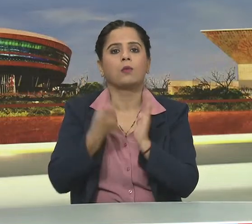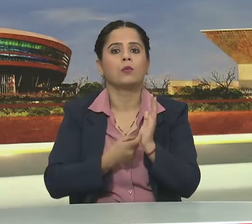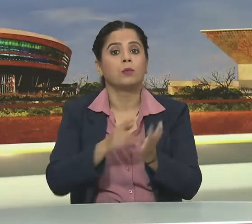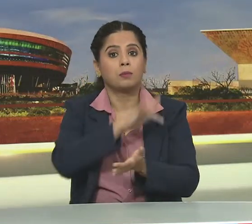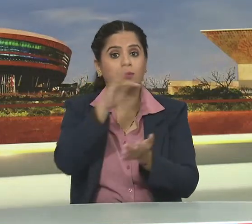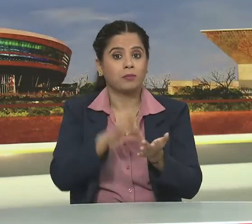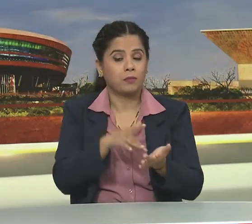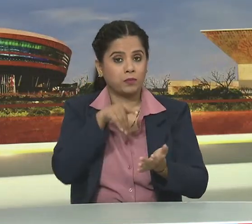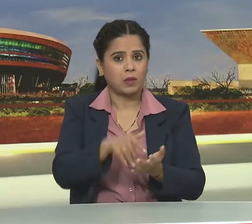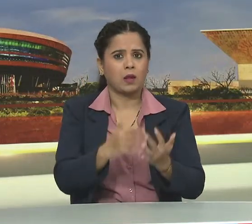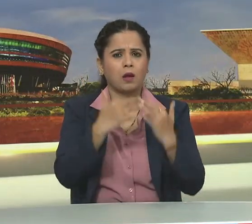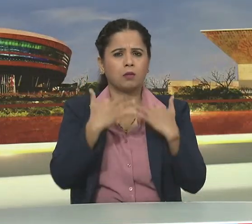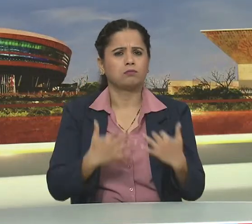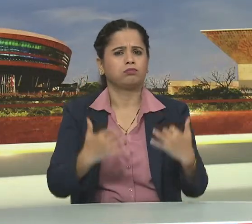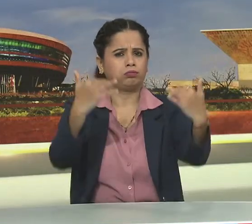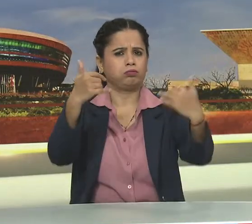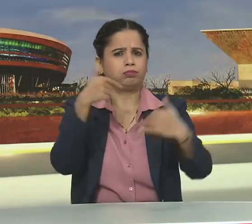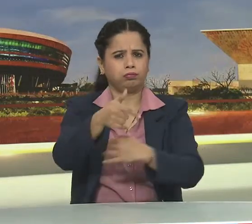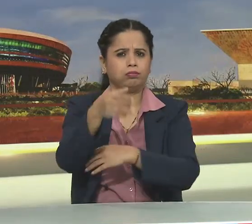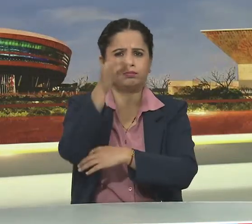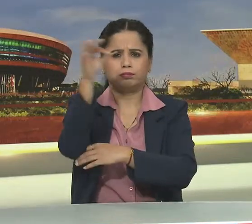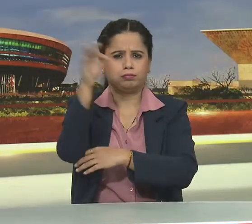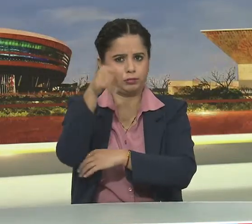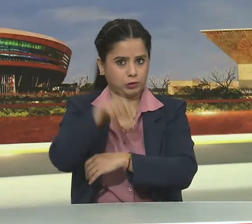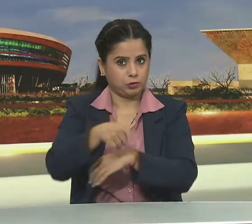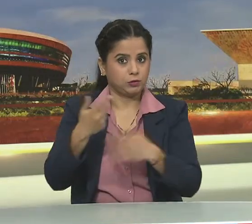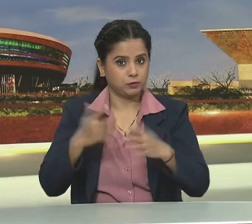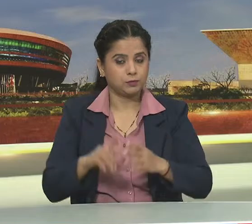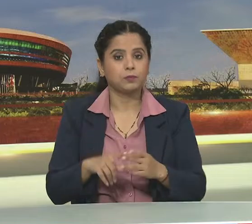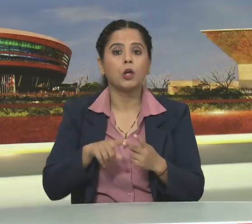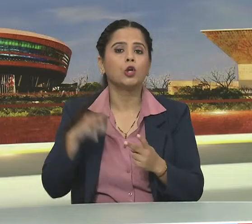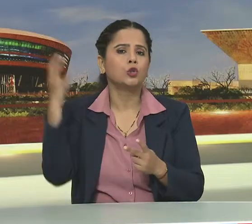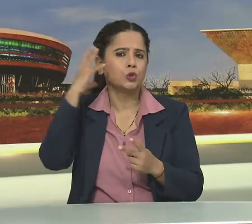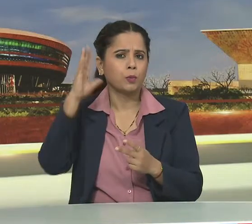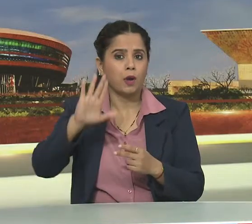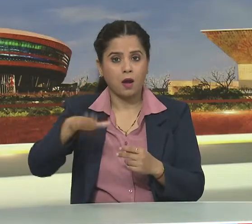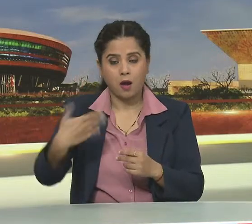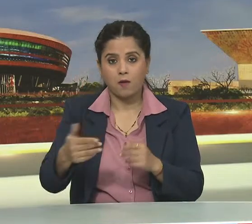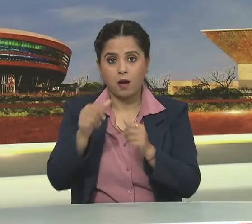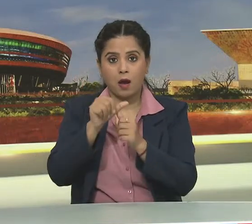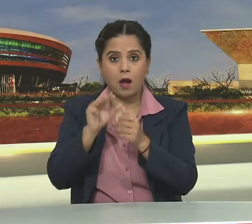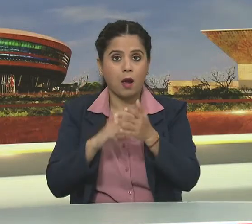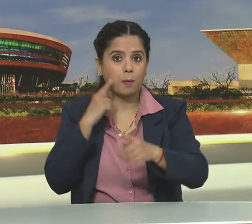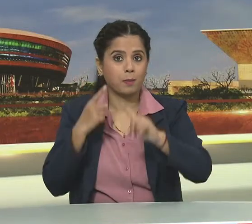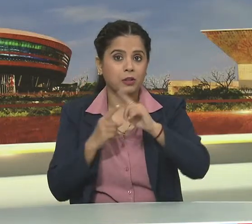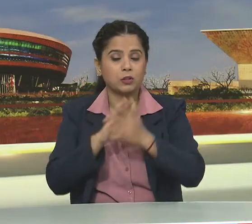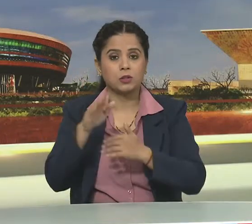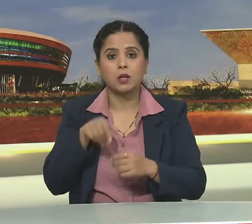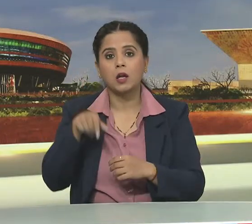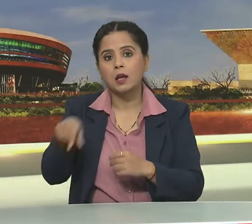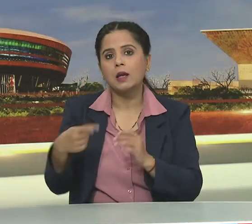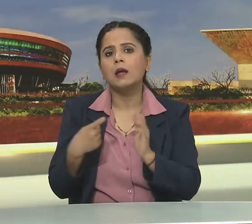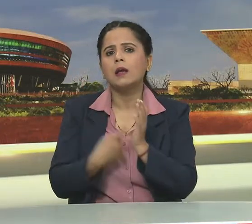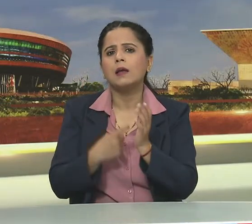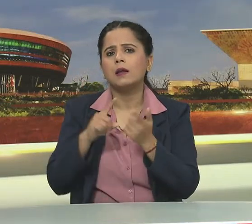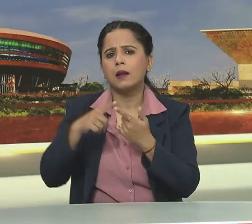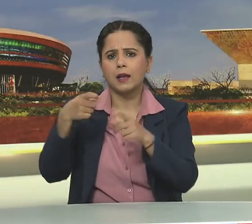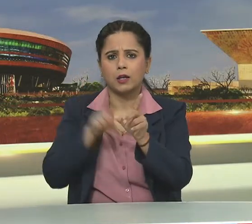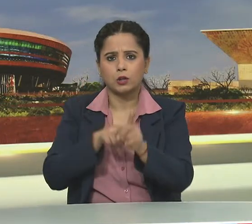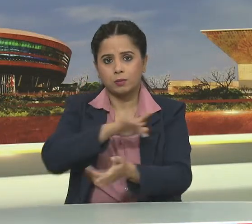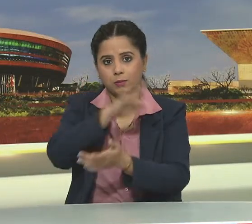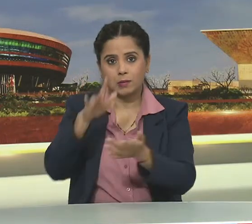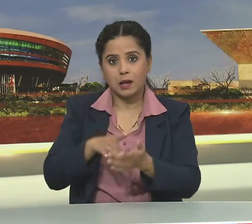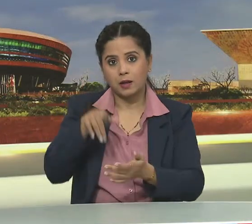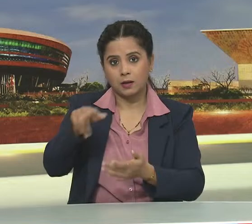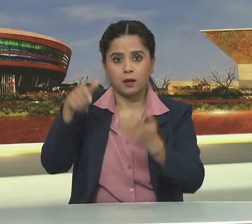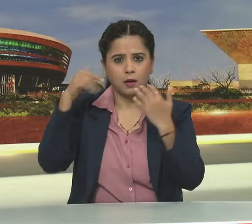पर विशाल जनसभा को संबोधित करेंगे। दोपहर बाद अमित शाह रंगारेड्डी जिले के राजेंद्र नगर विधानसभा क्षेत्र